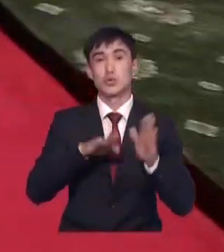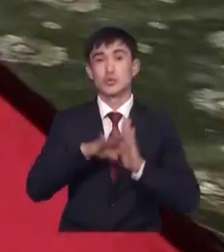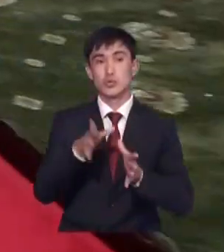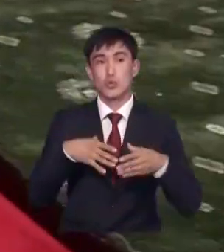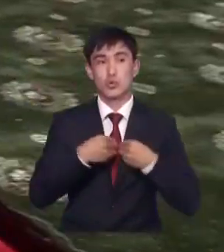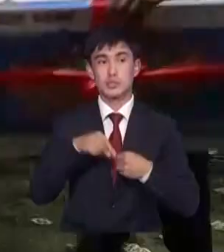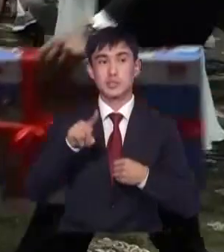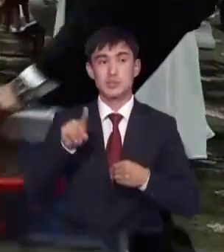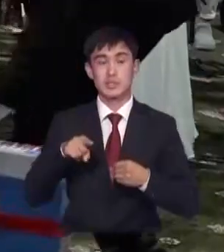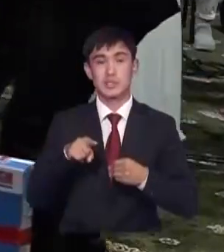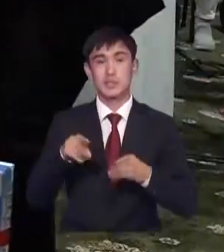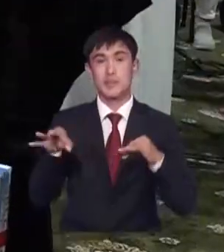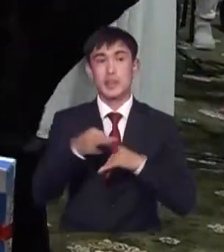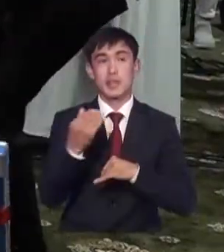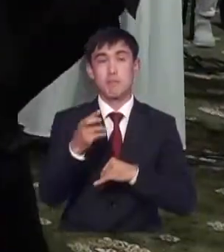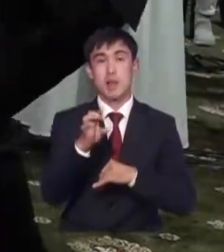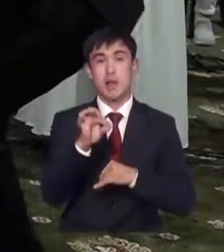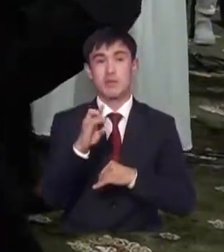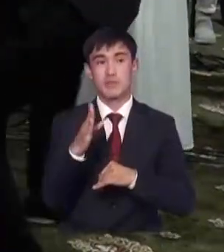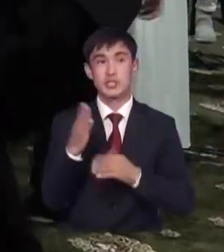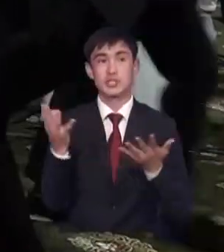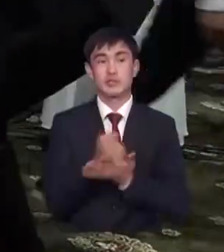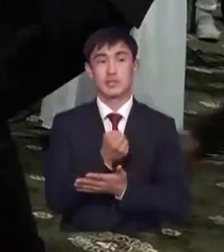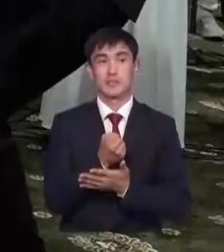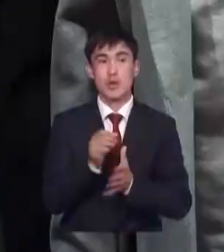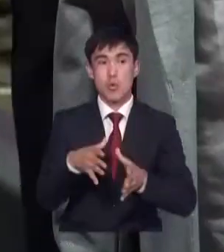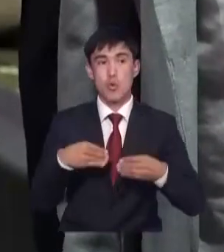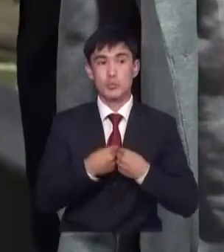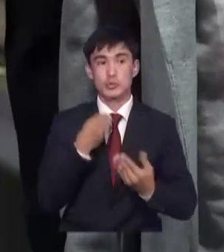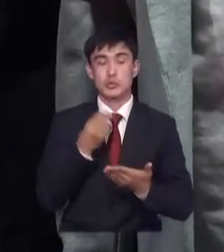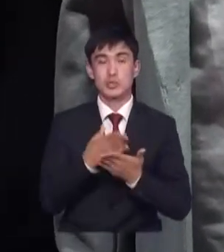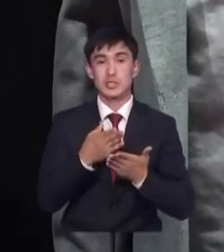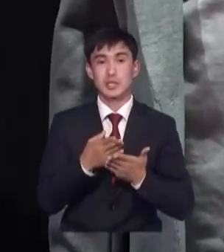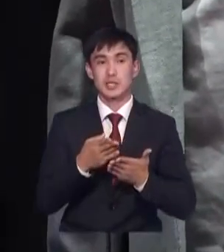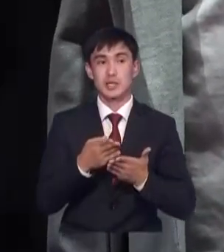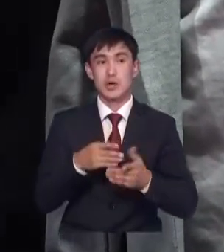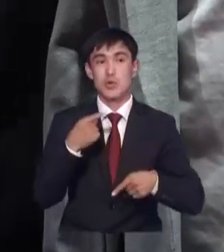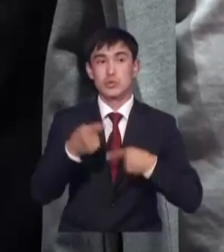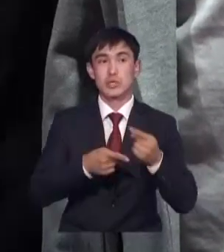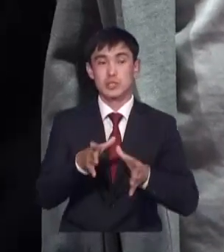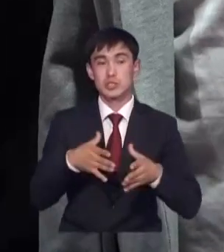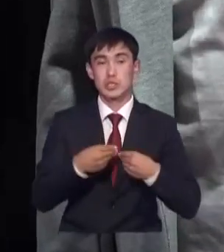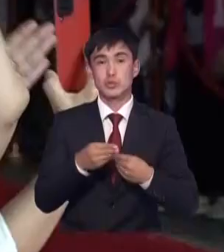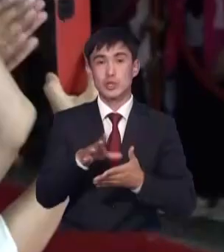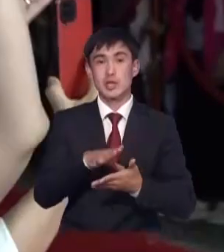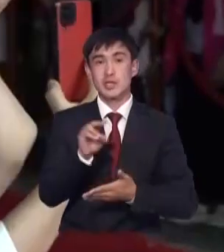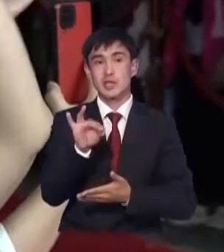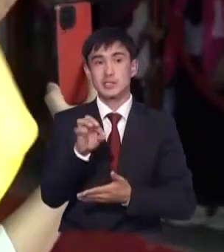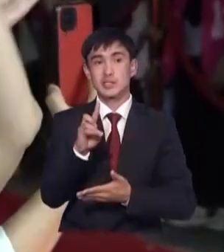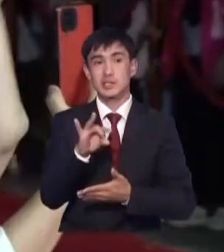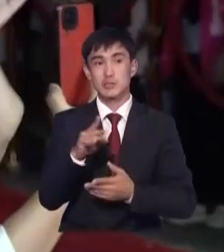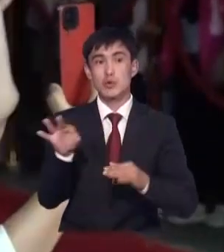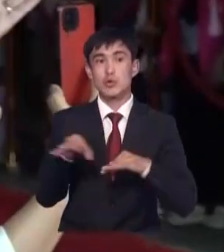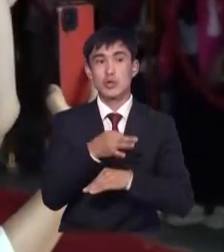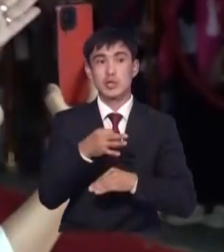отбасы номинациясы ерлі зайыпты Біләліфтер жеңіп алды. Отбасылық құндылықтарды дәріптеп өнегелі жанұя Диас пен Назымның шаңырақ